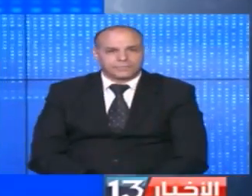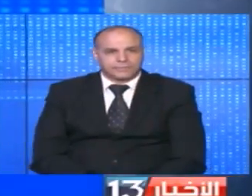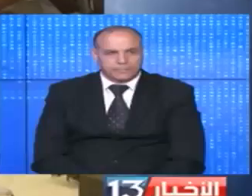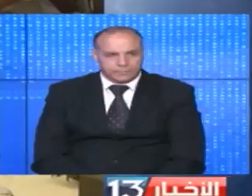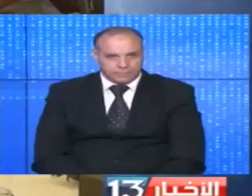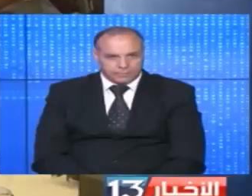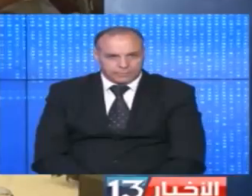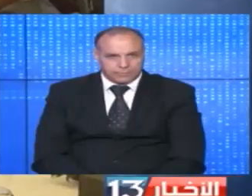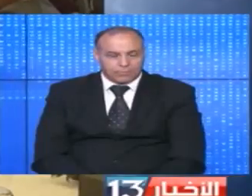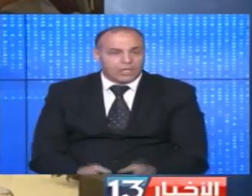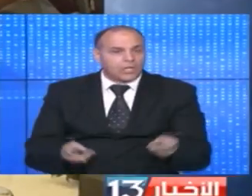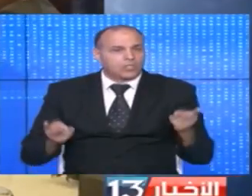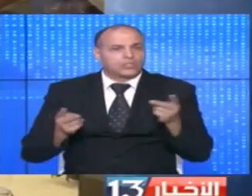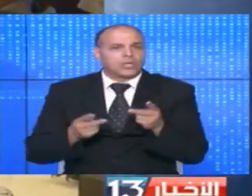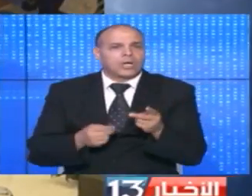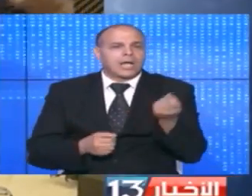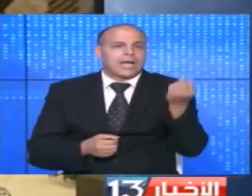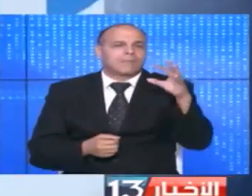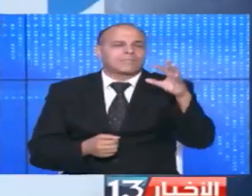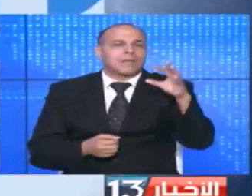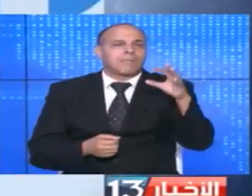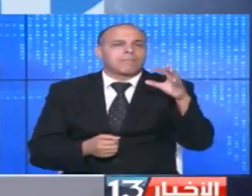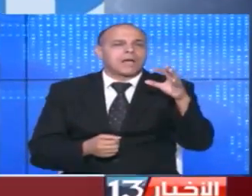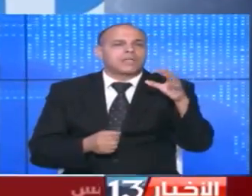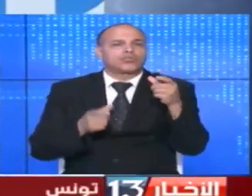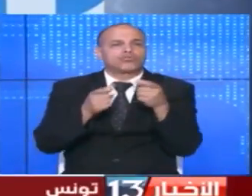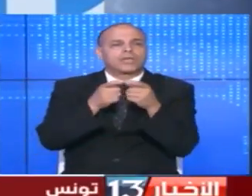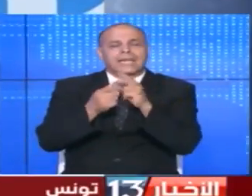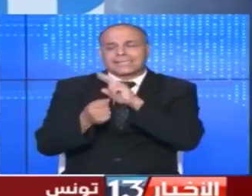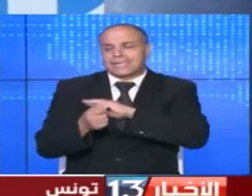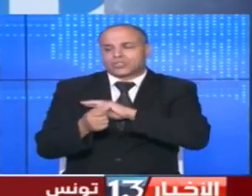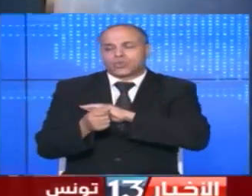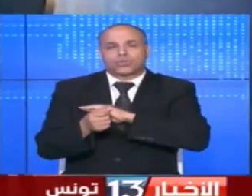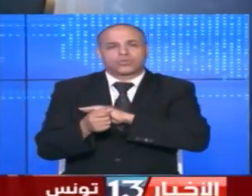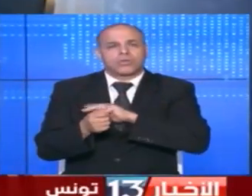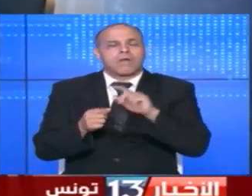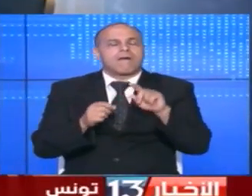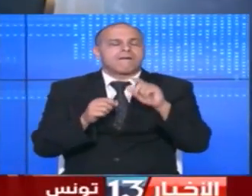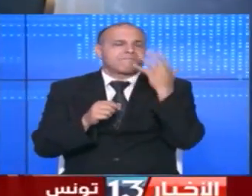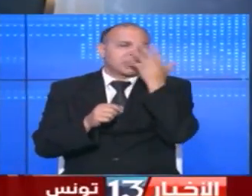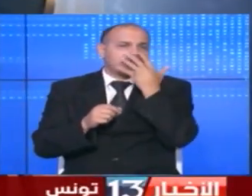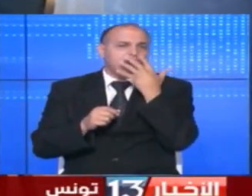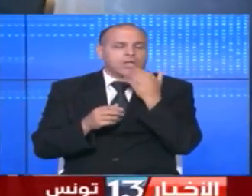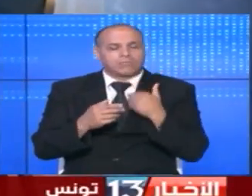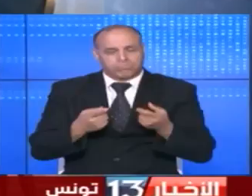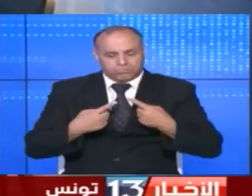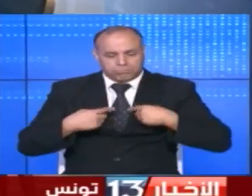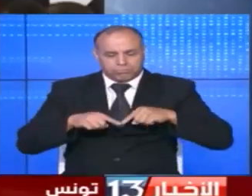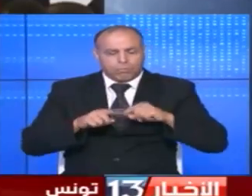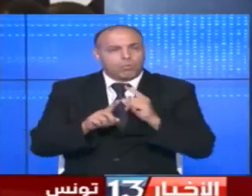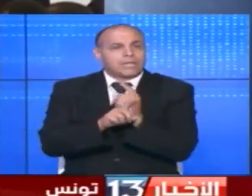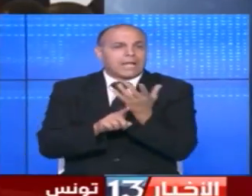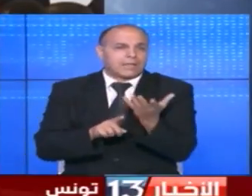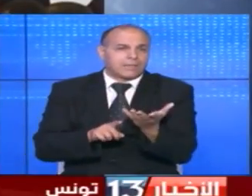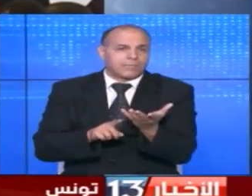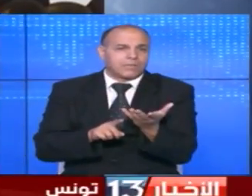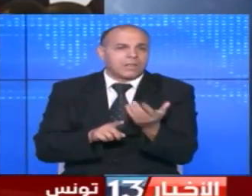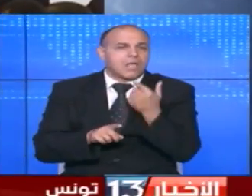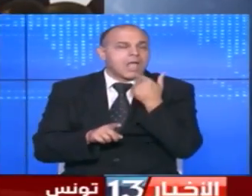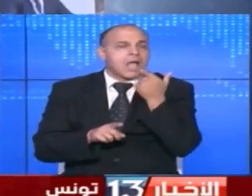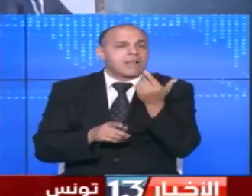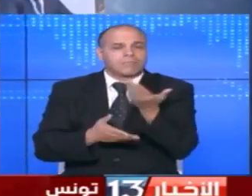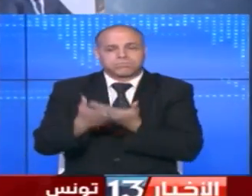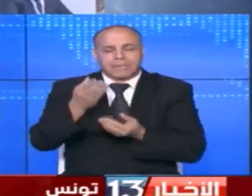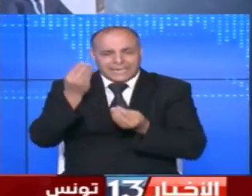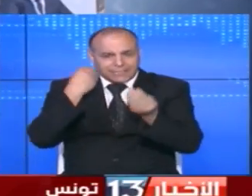بحضور نحو خمسمائه ممثل لشركات التامين من مختلف الدول الافريقيه انعقد هذا المنطقه التحري وتبادل